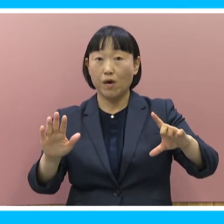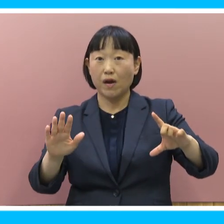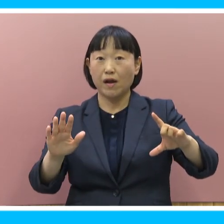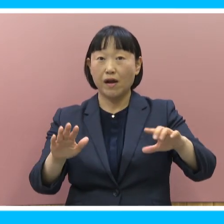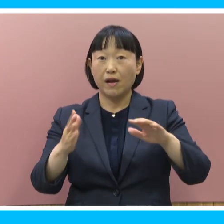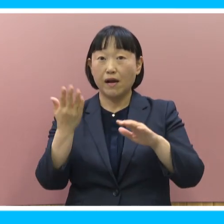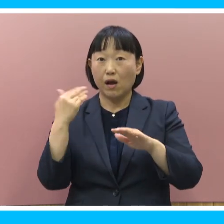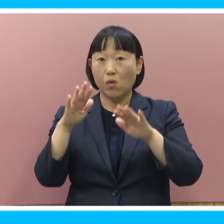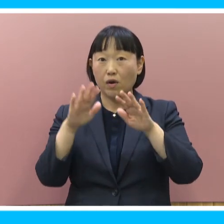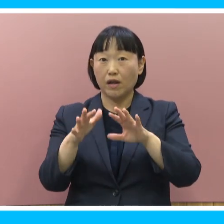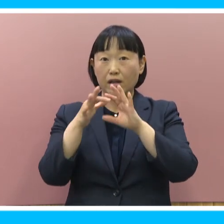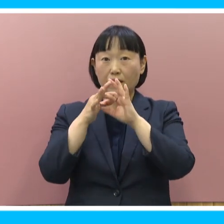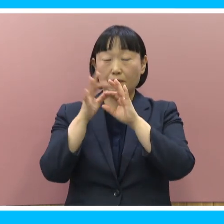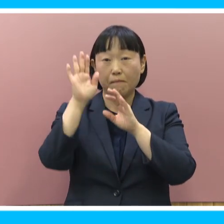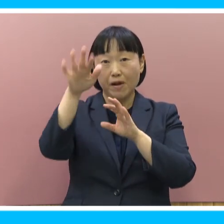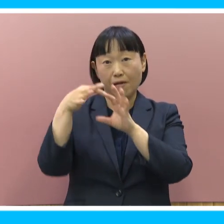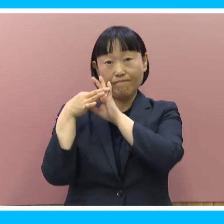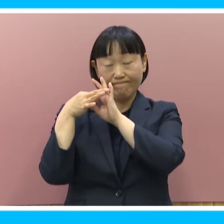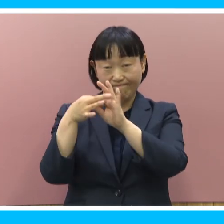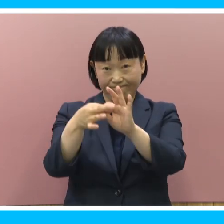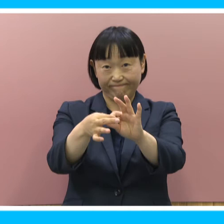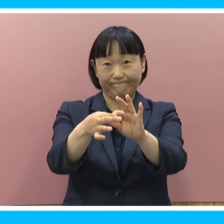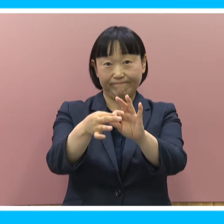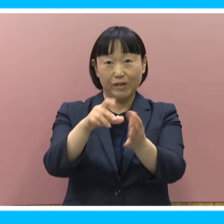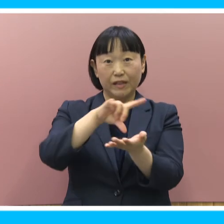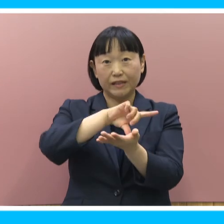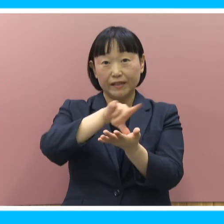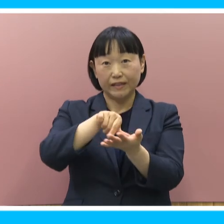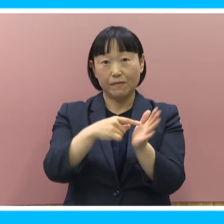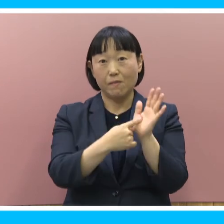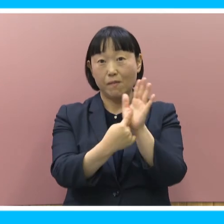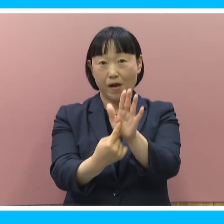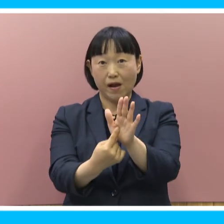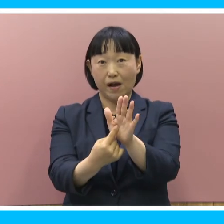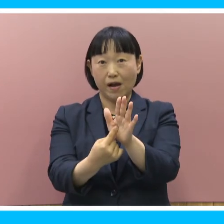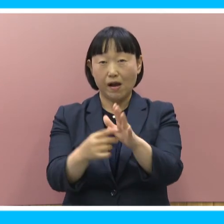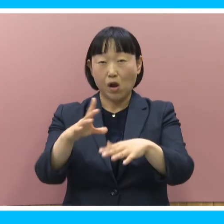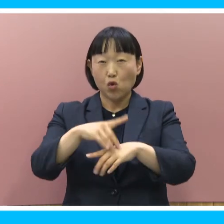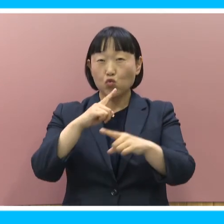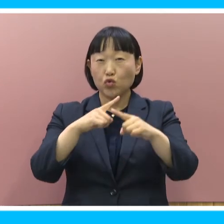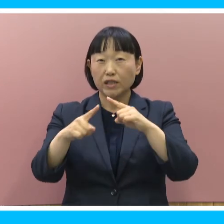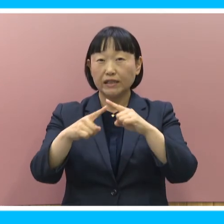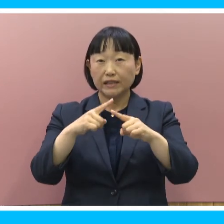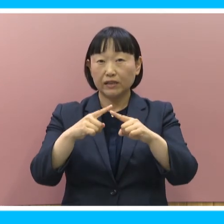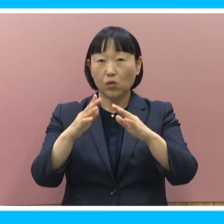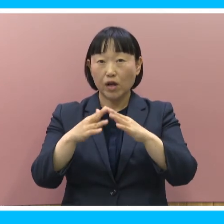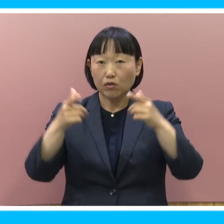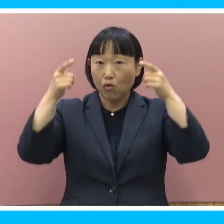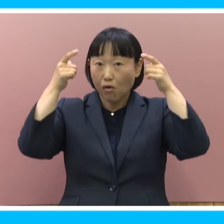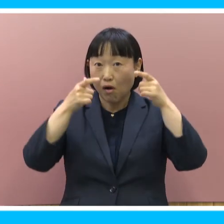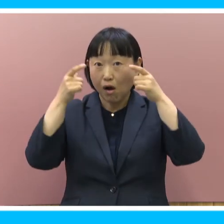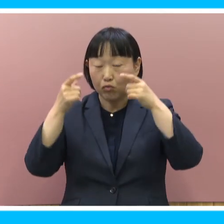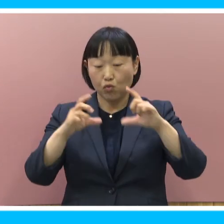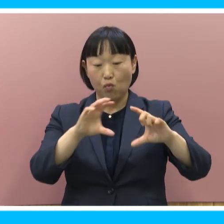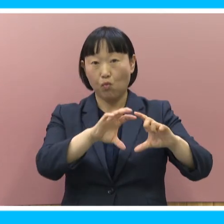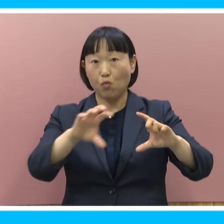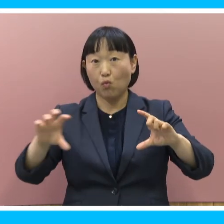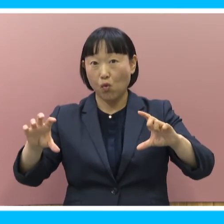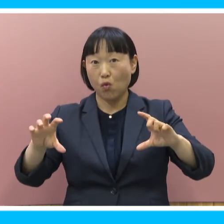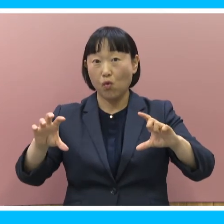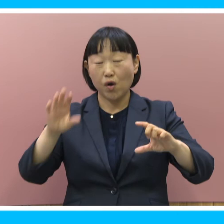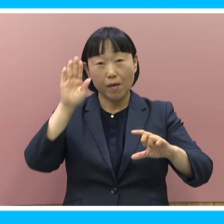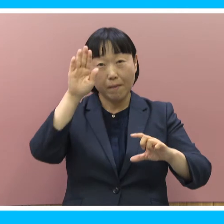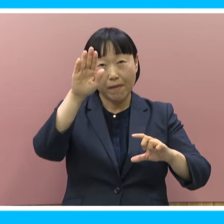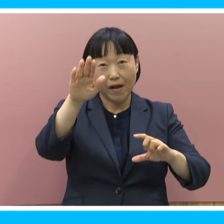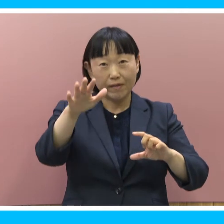がつながっている一つの象徴として、この地域の象徴である初陣の家康公の兜を重ね、未来